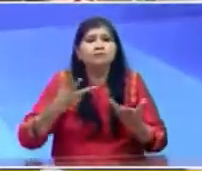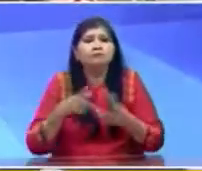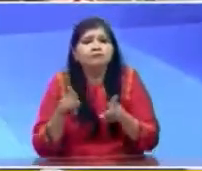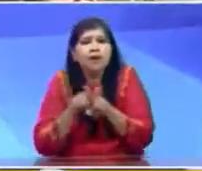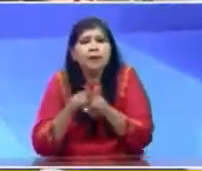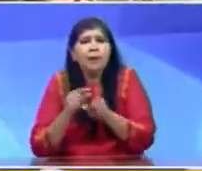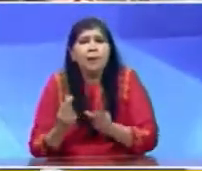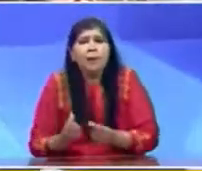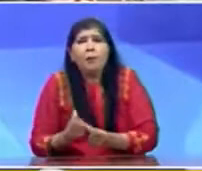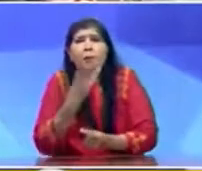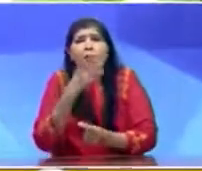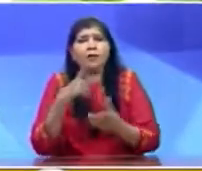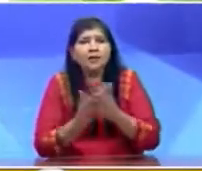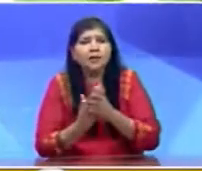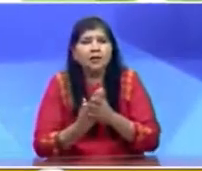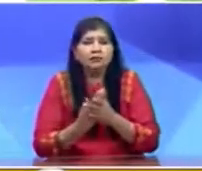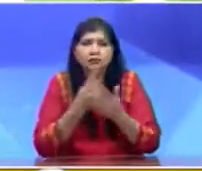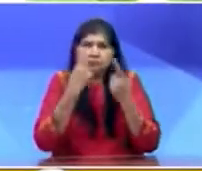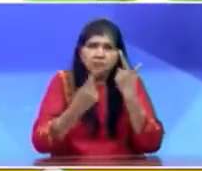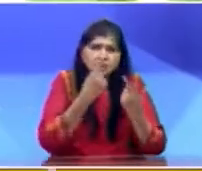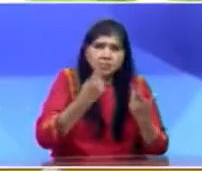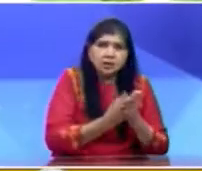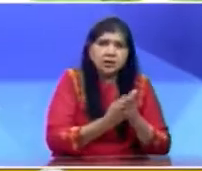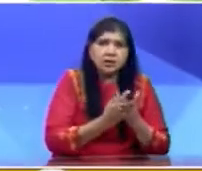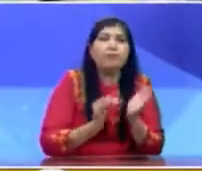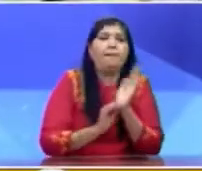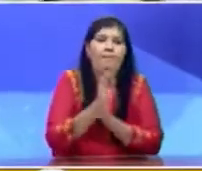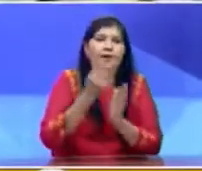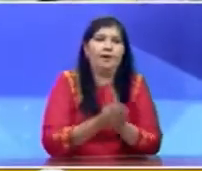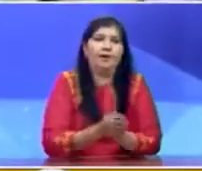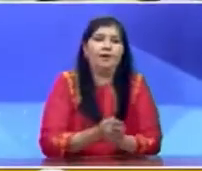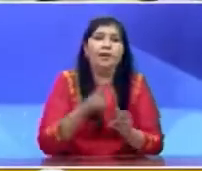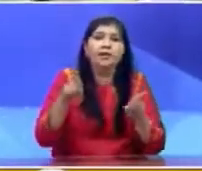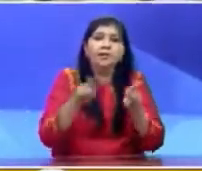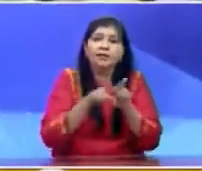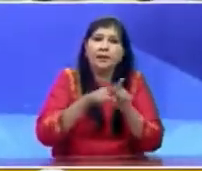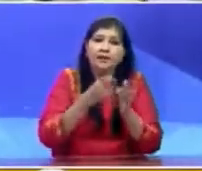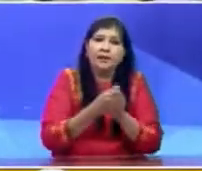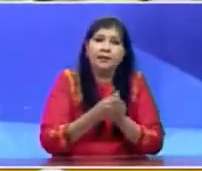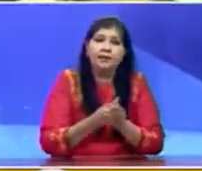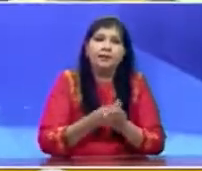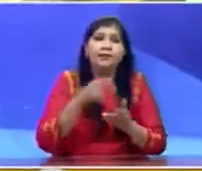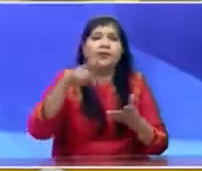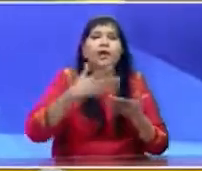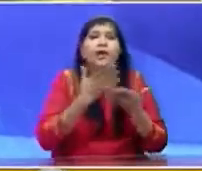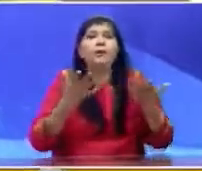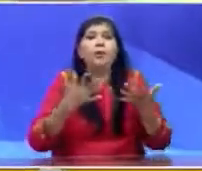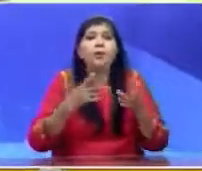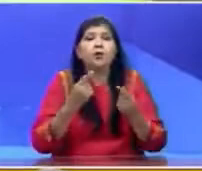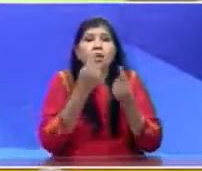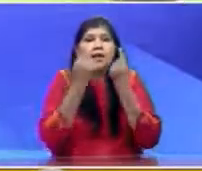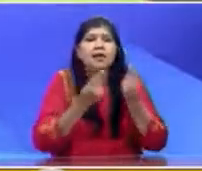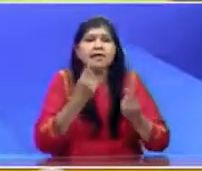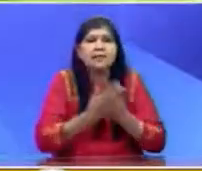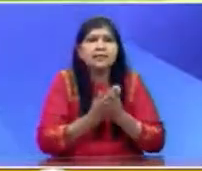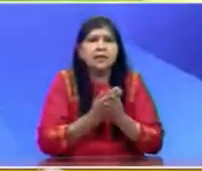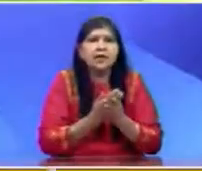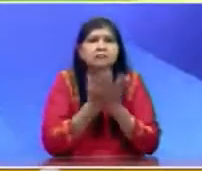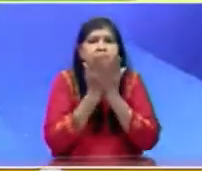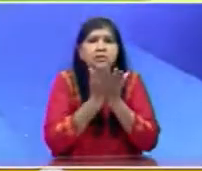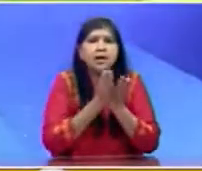भी बहुत वृद्धि हुई है। इस बारे में बहुत सी रिसर्च स्टडीज पब्लिश हो रही